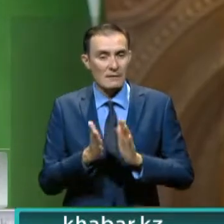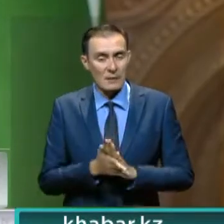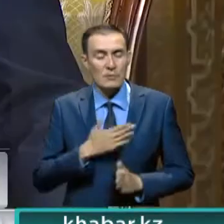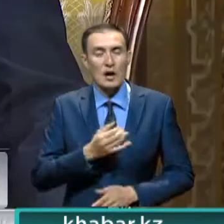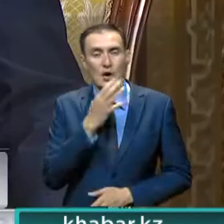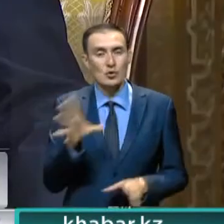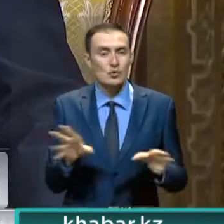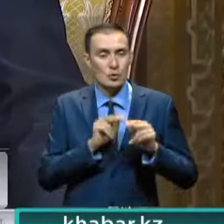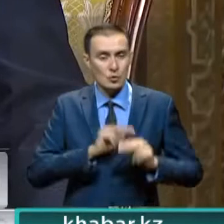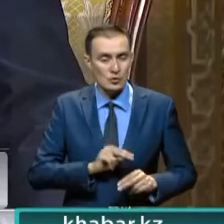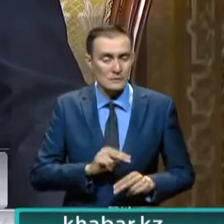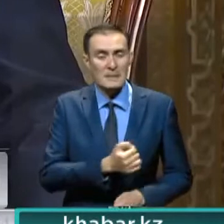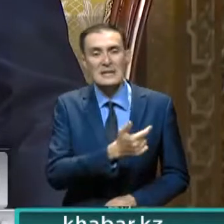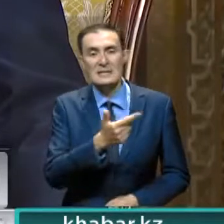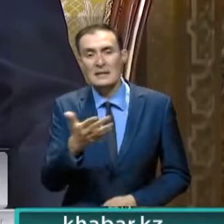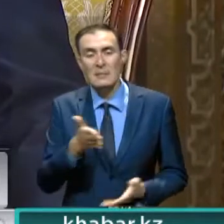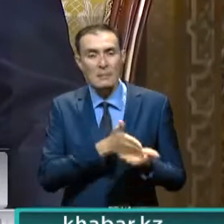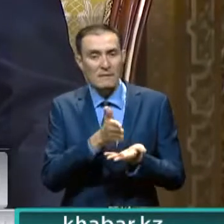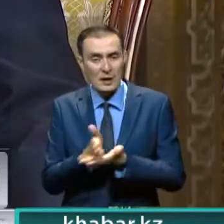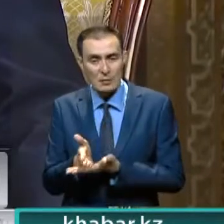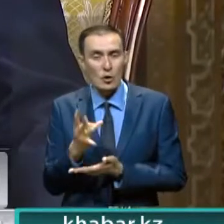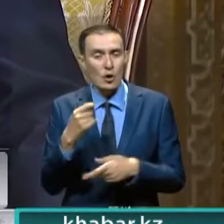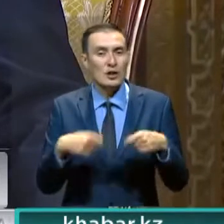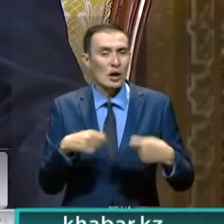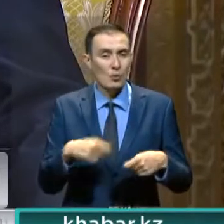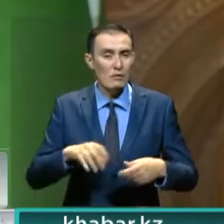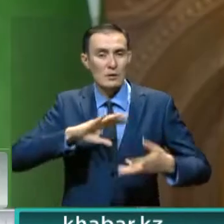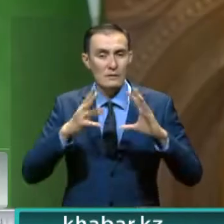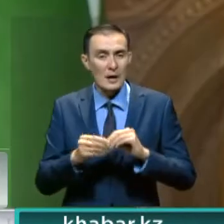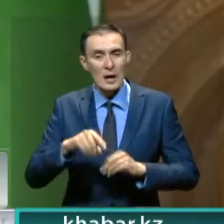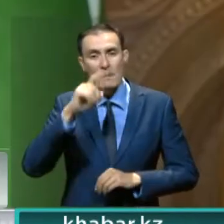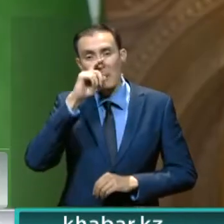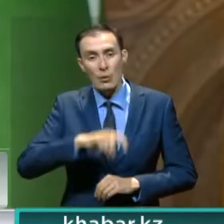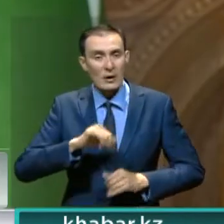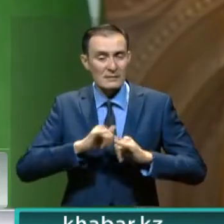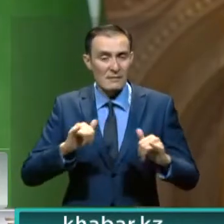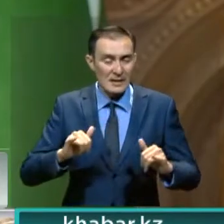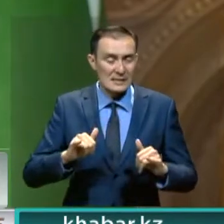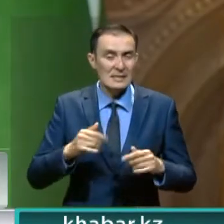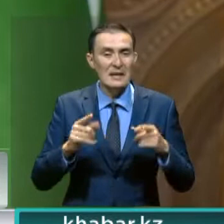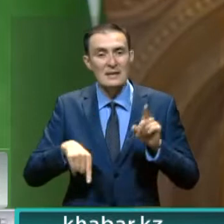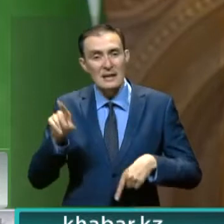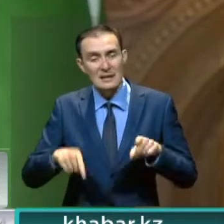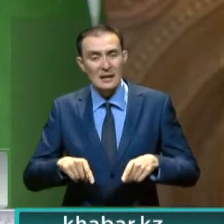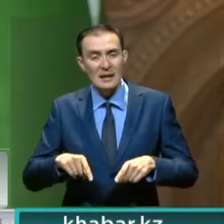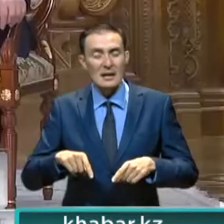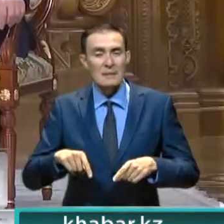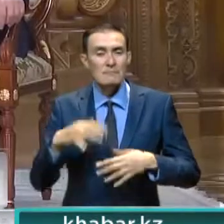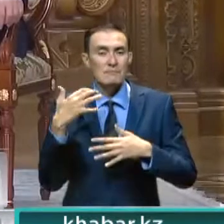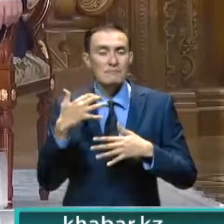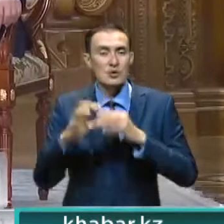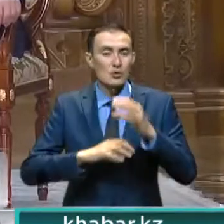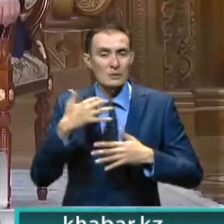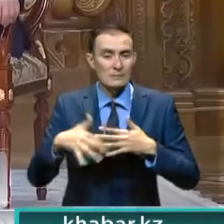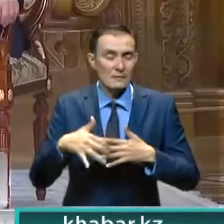успешно сотрудничаем по нескольким направлениям но товарооборот слабо развивается из-за некоторых транспорт на транзитных проблема не меня